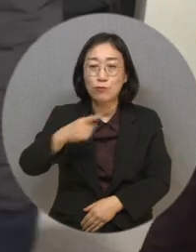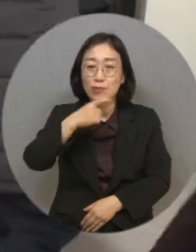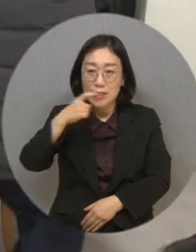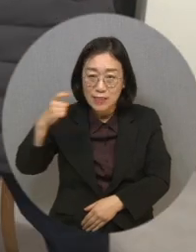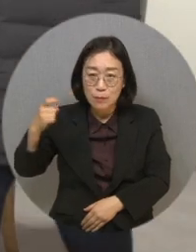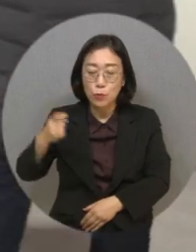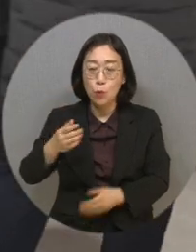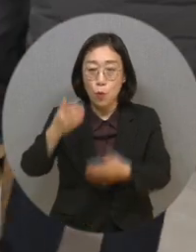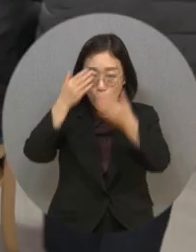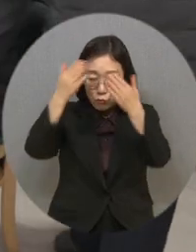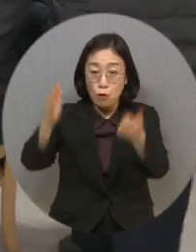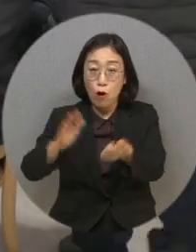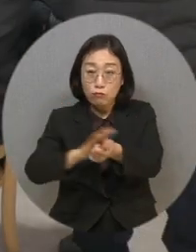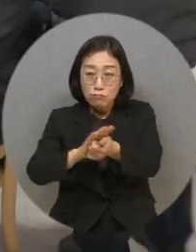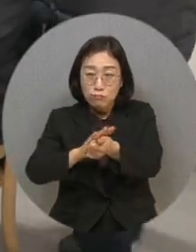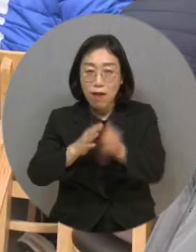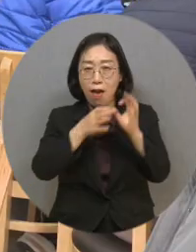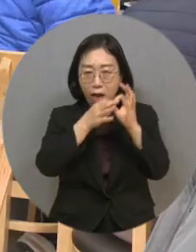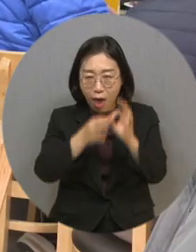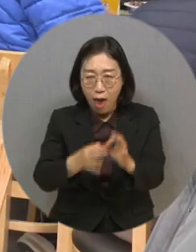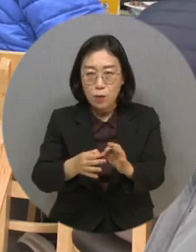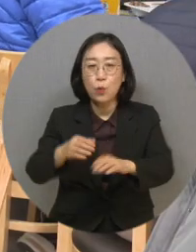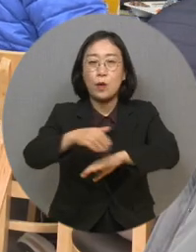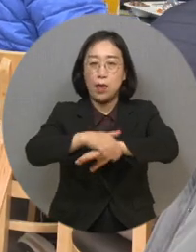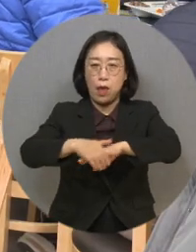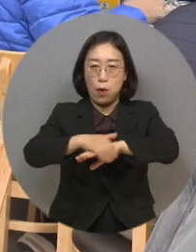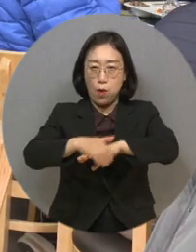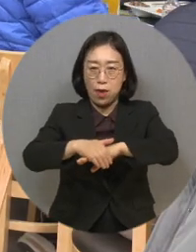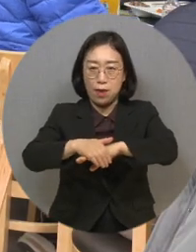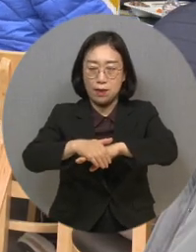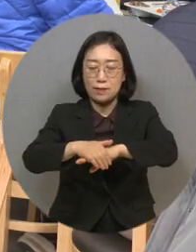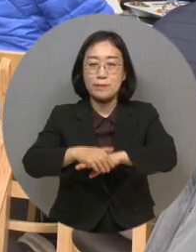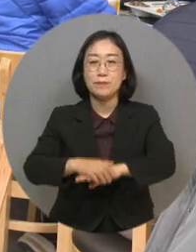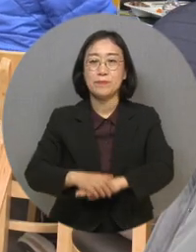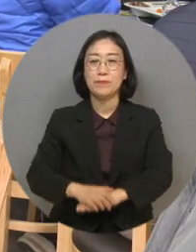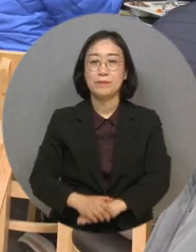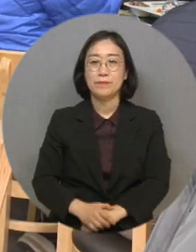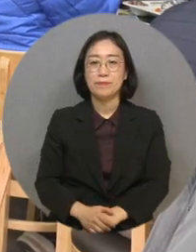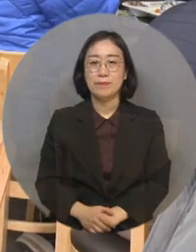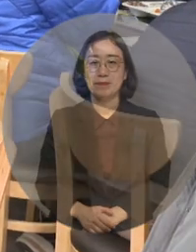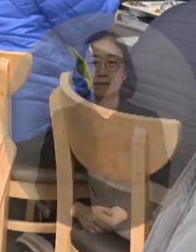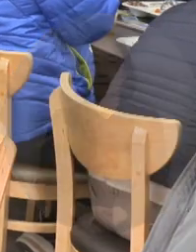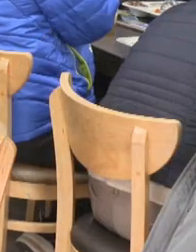무료급식소를 통해 온정을 이어나갈 예정입니다. 복지TV 뉴스 강수정입니다.